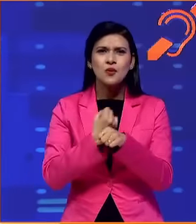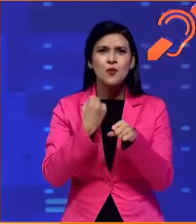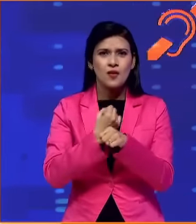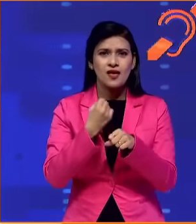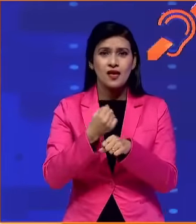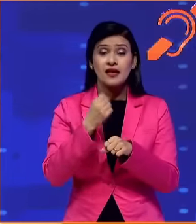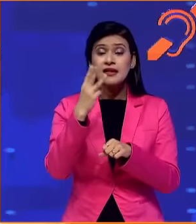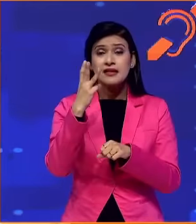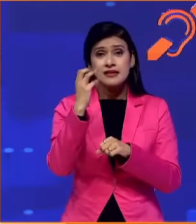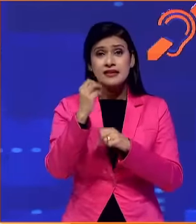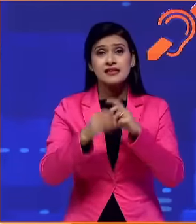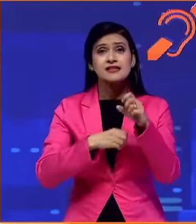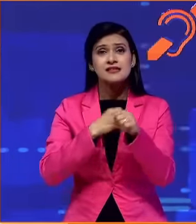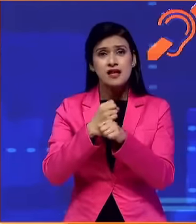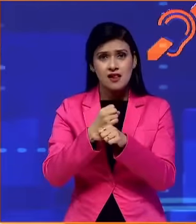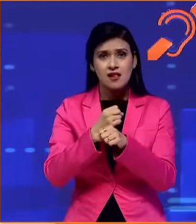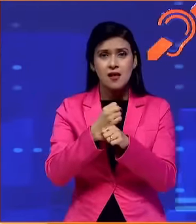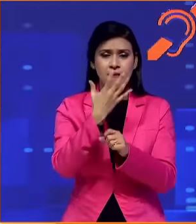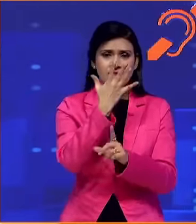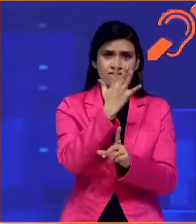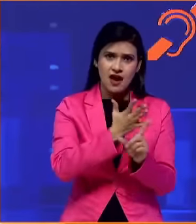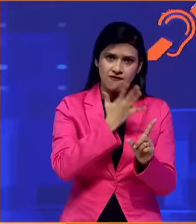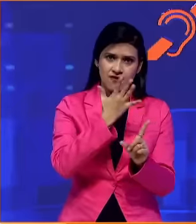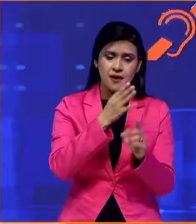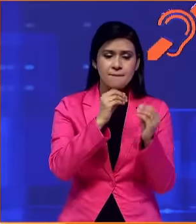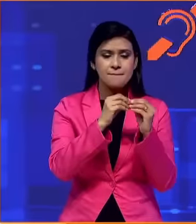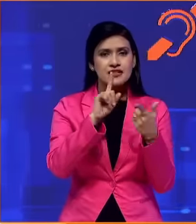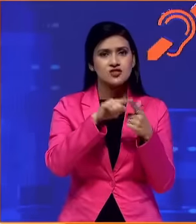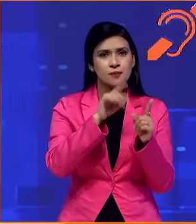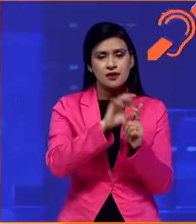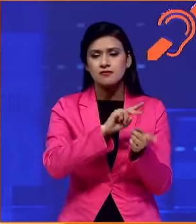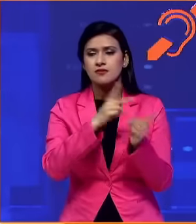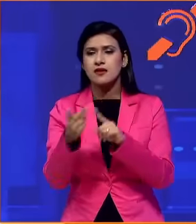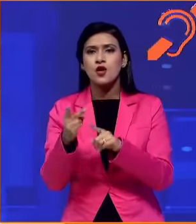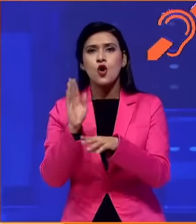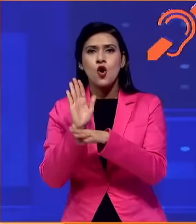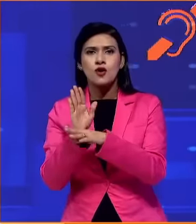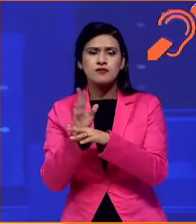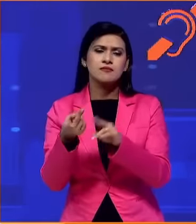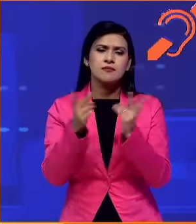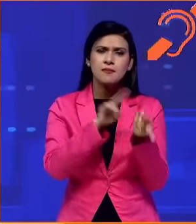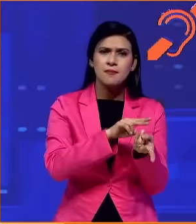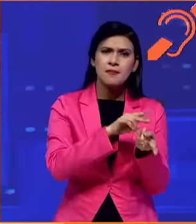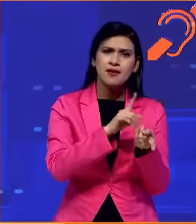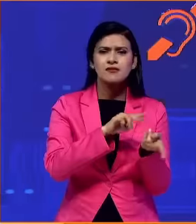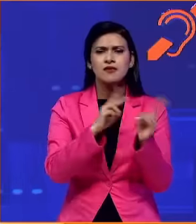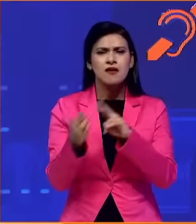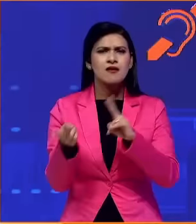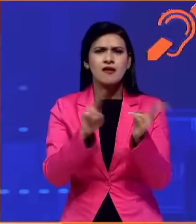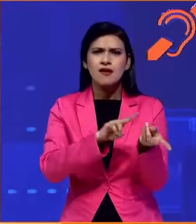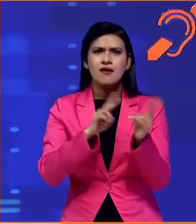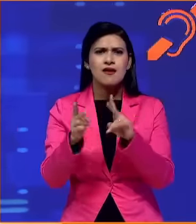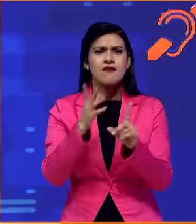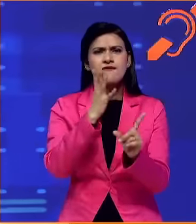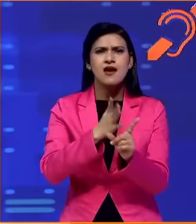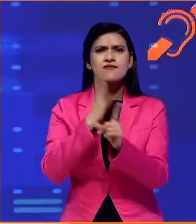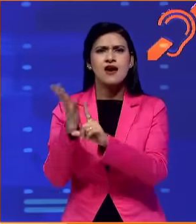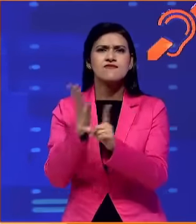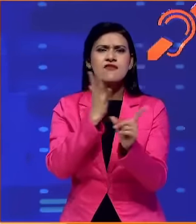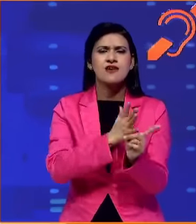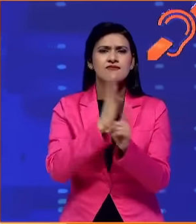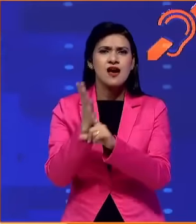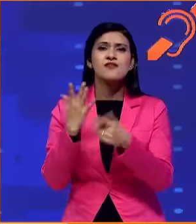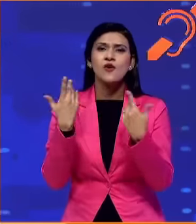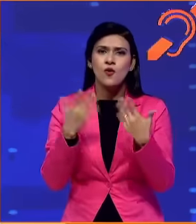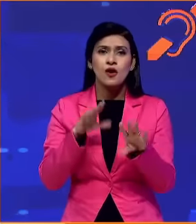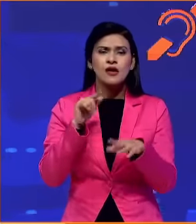भाजपा और5सालकांग्रेसकाशासनरहाहै,इसलिएहमनेकहाकिहमें इसकेलिएकड़ीमेहनतकरनीचाहिए,औरहमारेसामने कुछमुद्देथे।